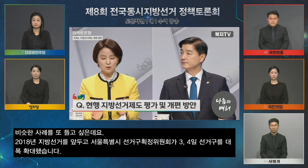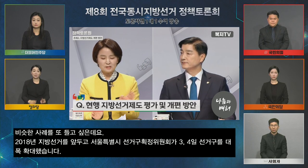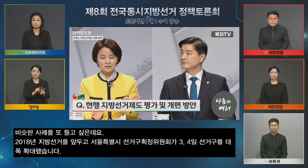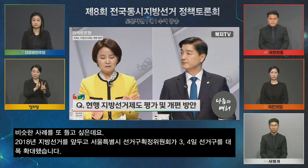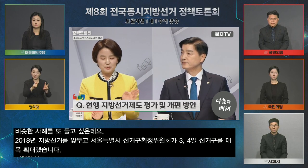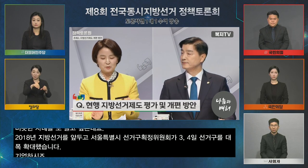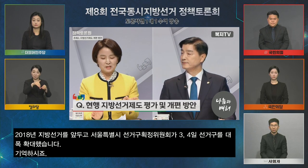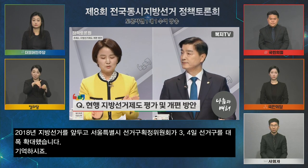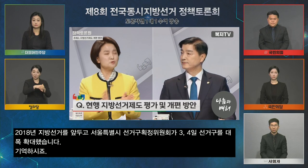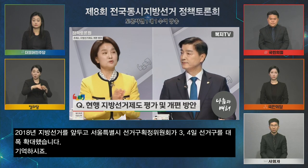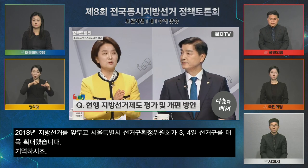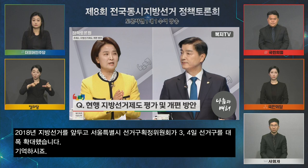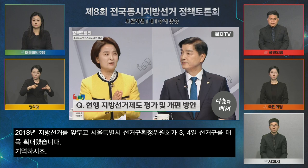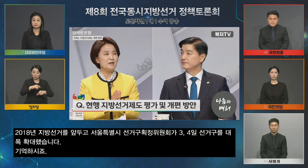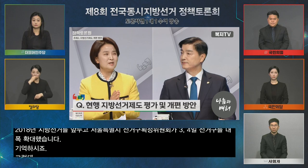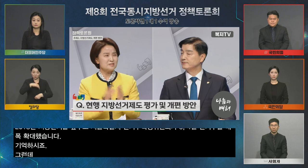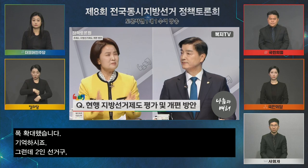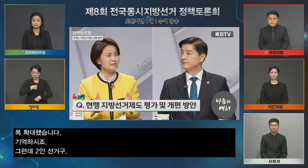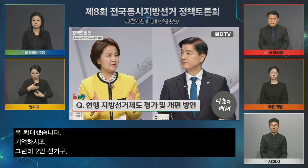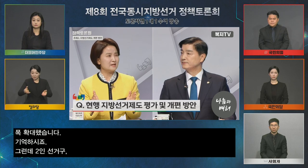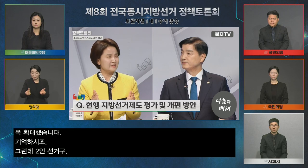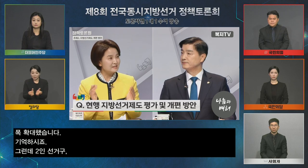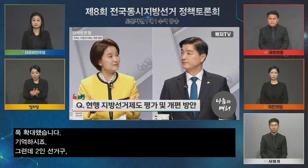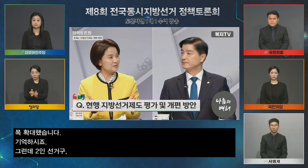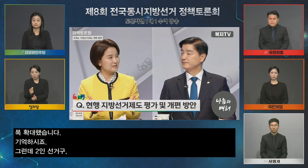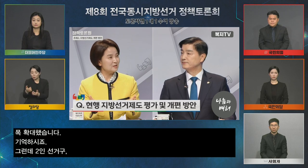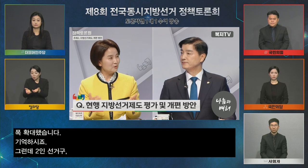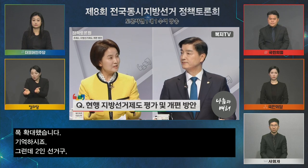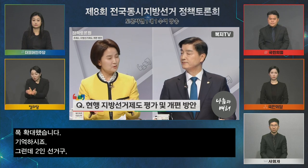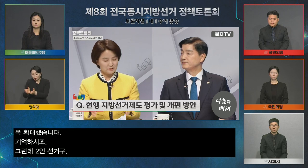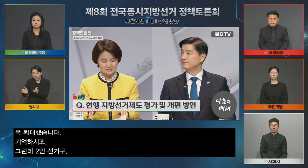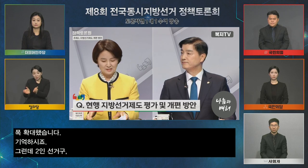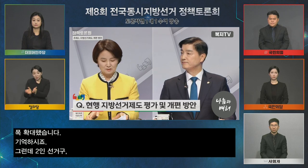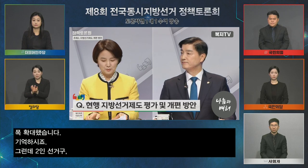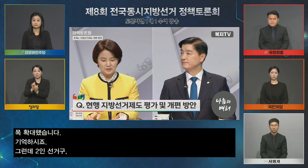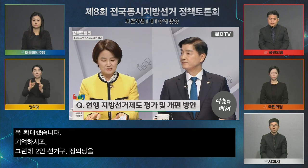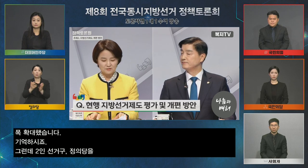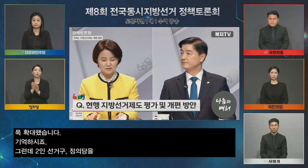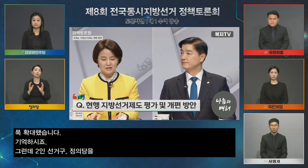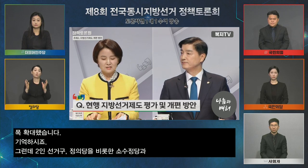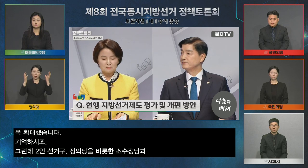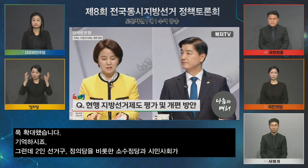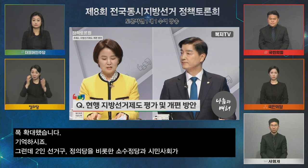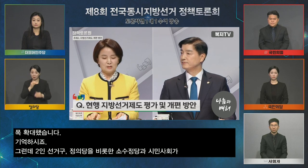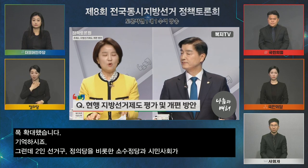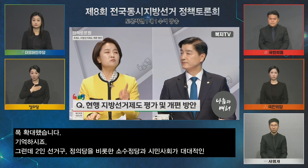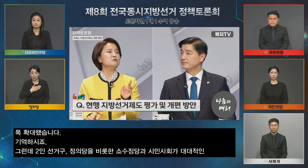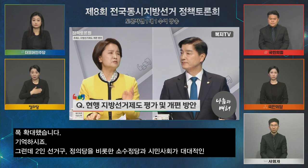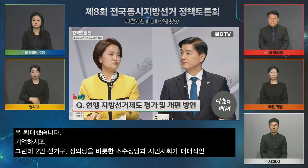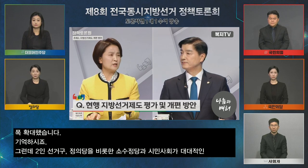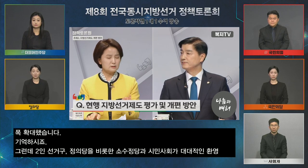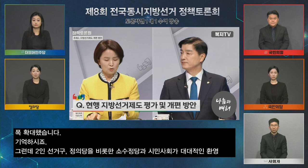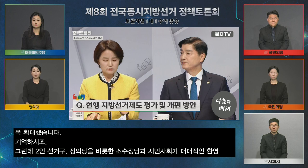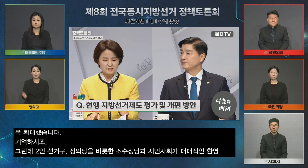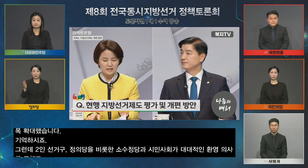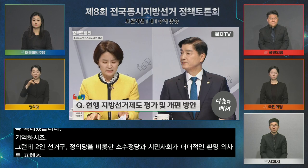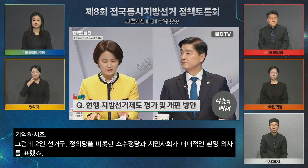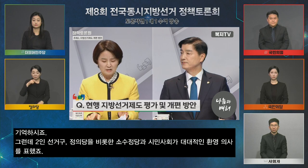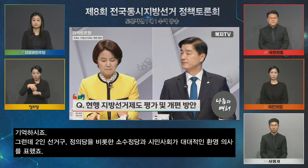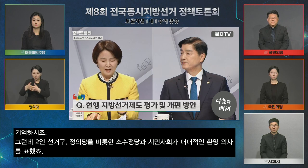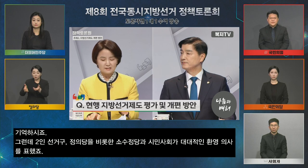정의당을 비롯한 소수 정당과 시민사회가 대대적인 환영 의사를 표했죠. 하지만 더불어민주당